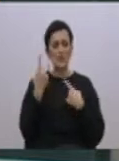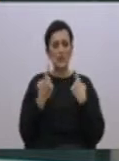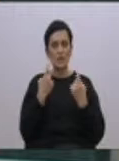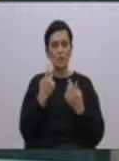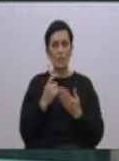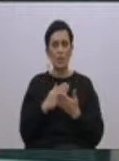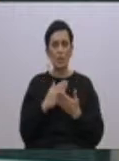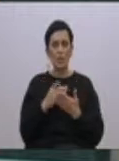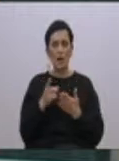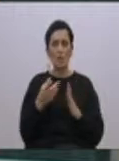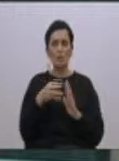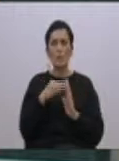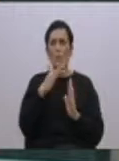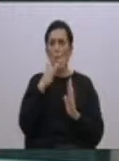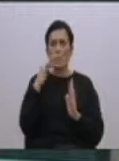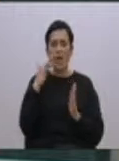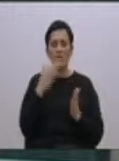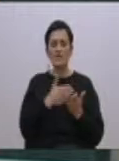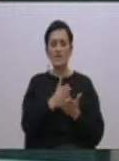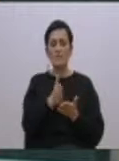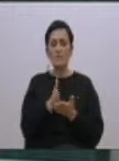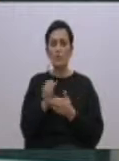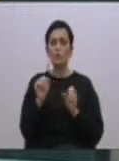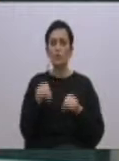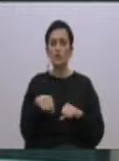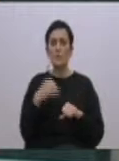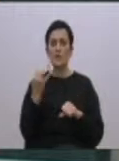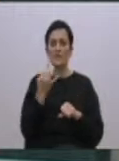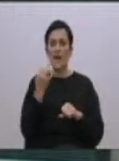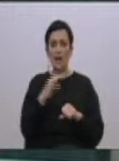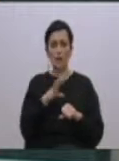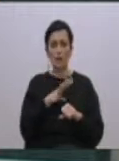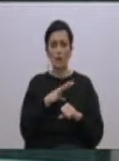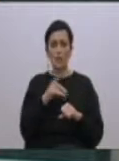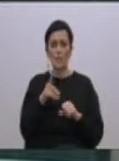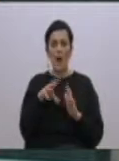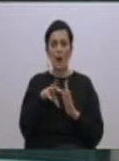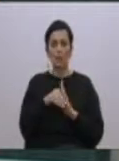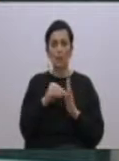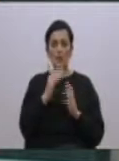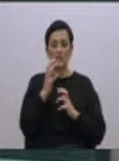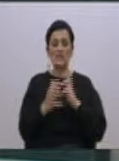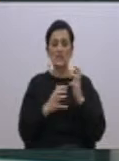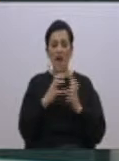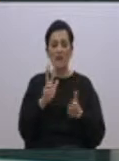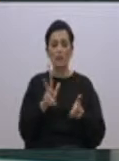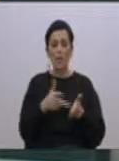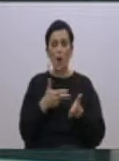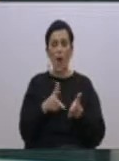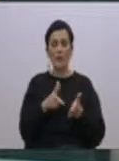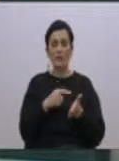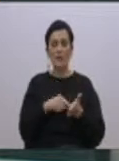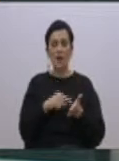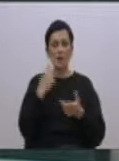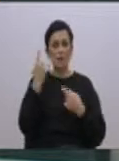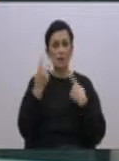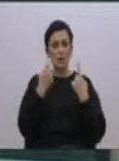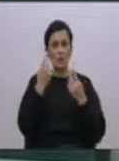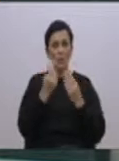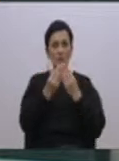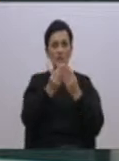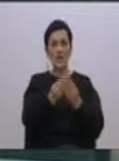acioris, Peuri მიმართულებით შეიძლება საინტერესო იყოს მათ შორის საერთაშორისო ანგარიშებში ინფორმაციის